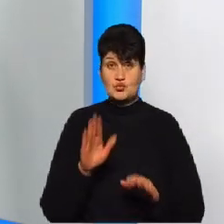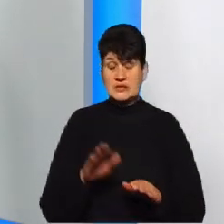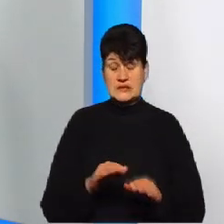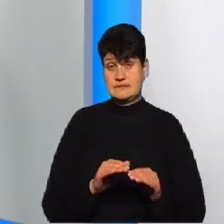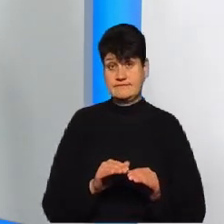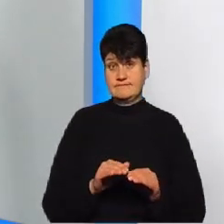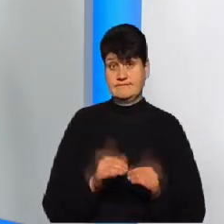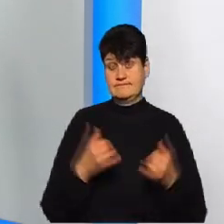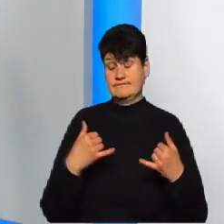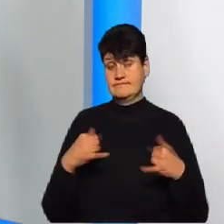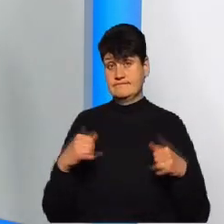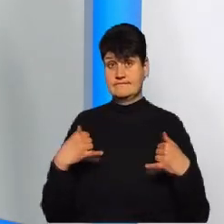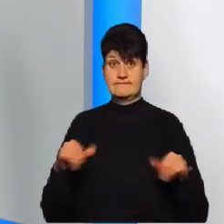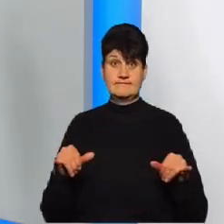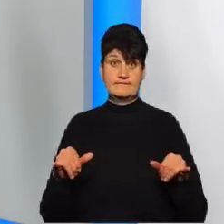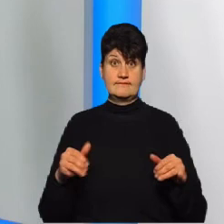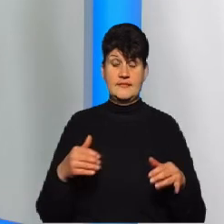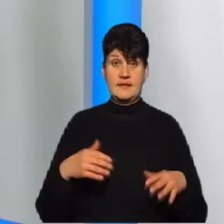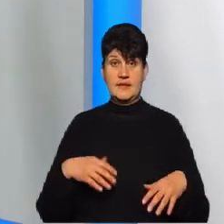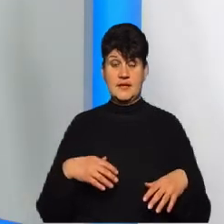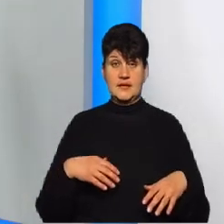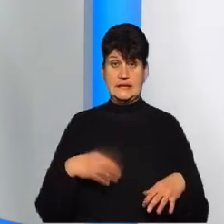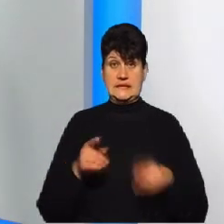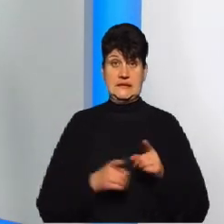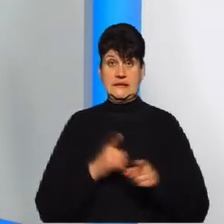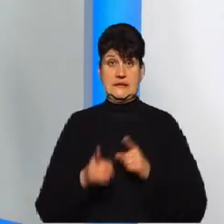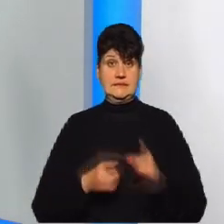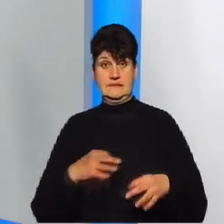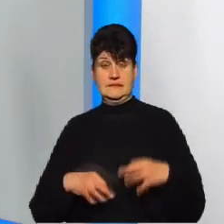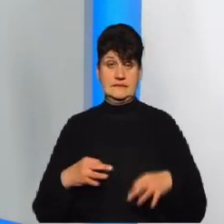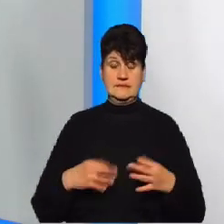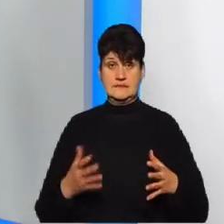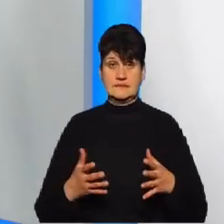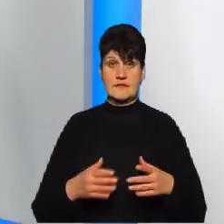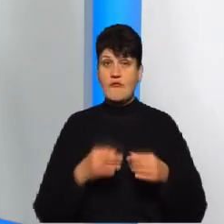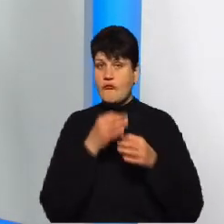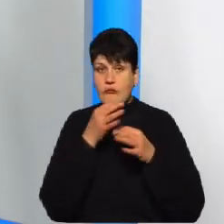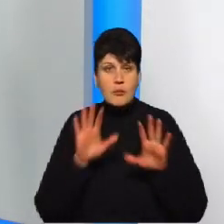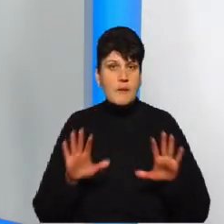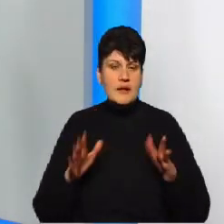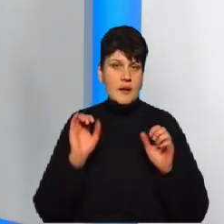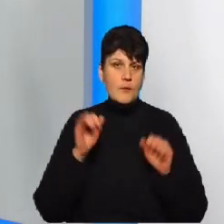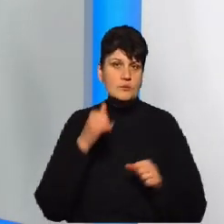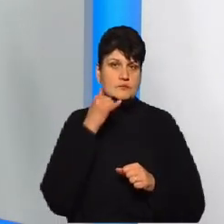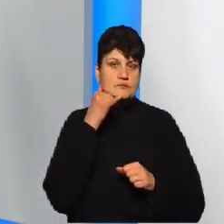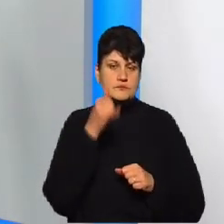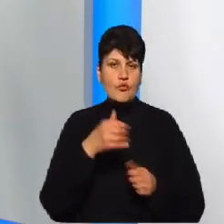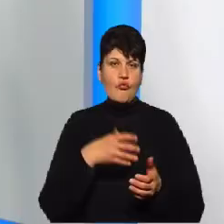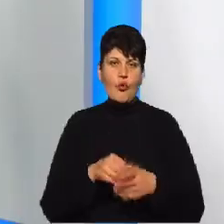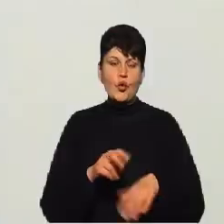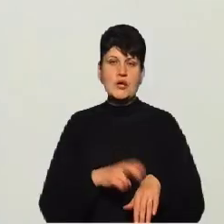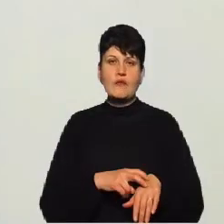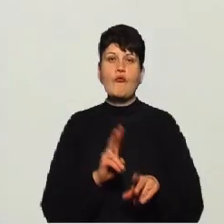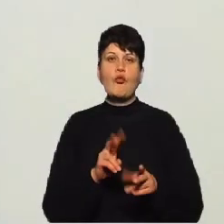і лабільність нервової системи і так далі, через що в будь-який момент вона може зателефонувати до свого лікаря, в кого вона стоїть